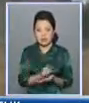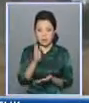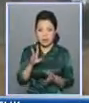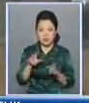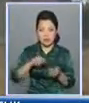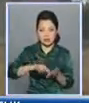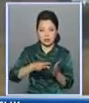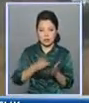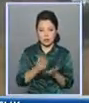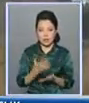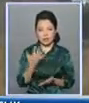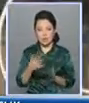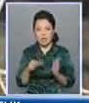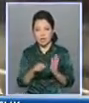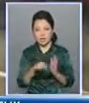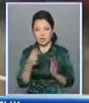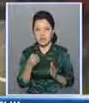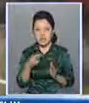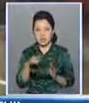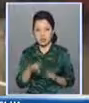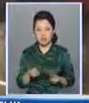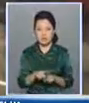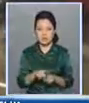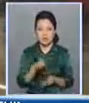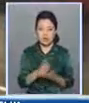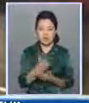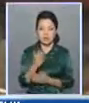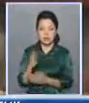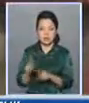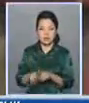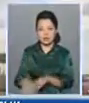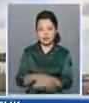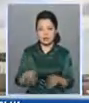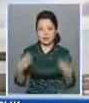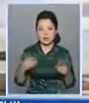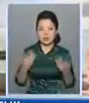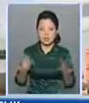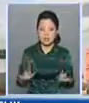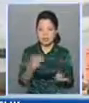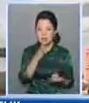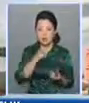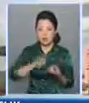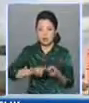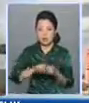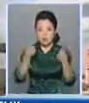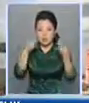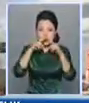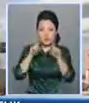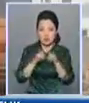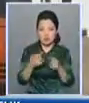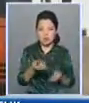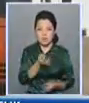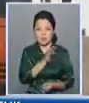шығымдылығы 5-6 центнерден аспай отыр. Дегенмен, орманды жазықты алқаптарда заманауи технологияларды қолдану өз жемісін